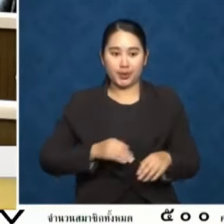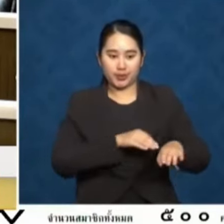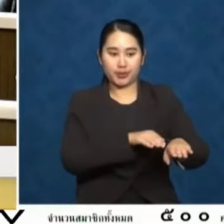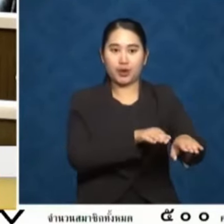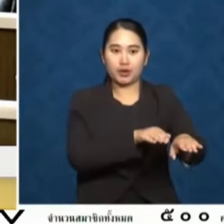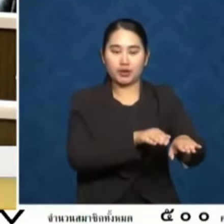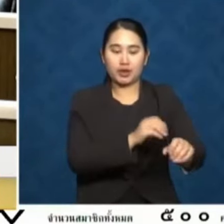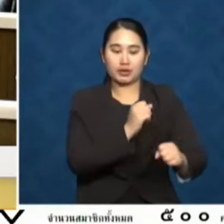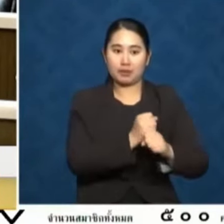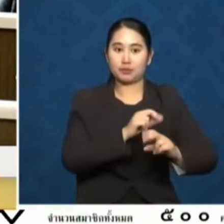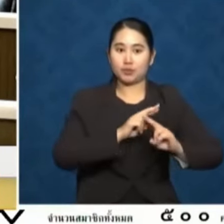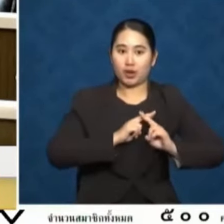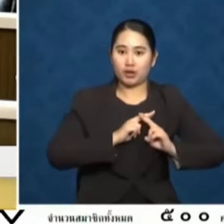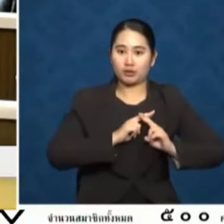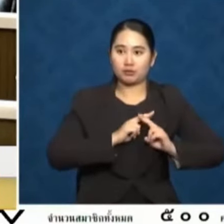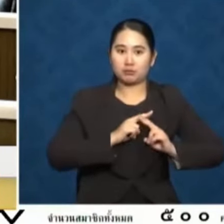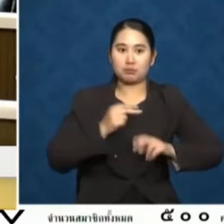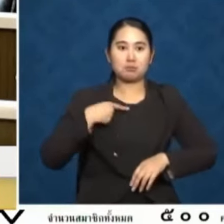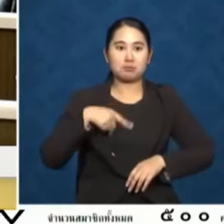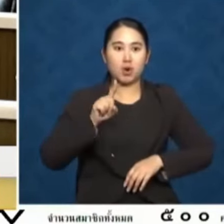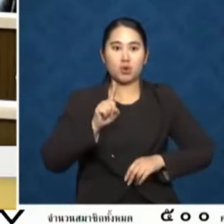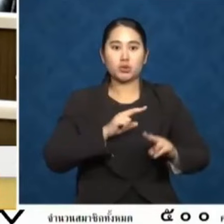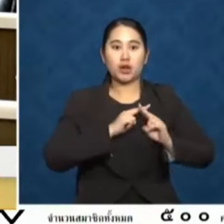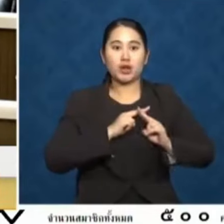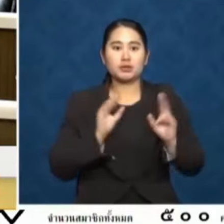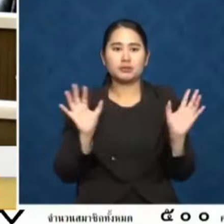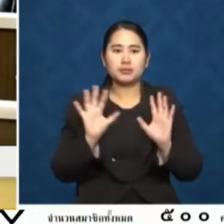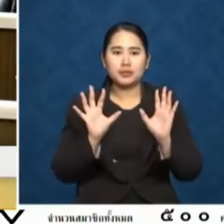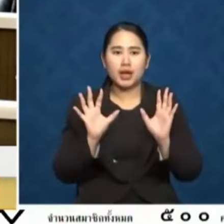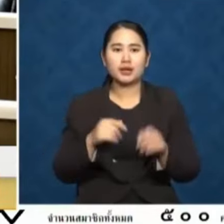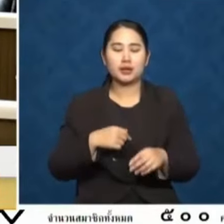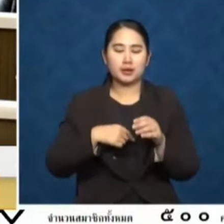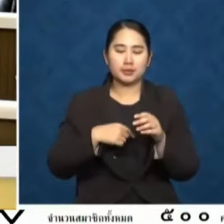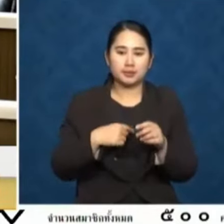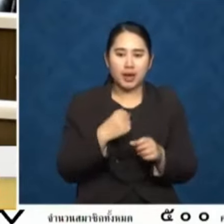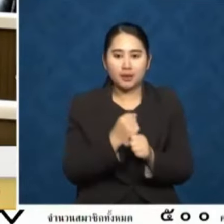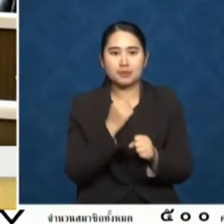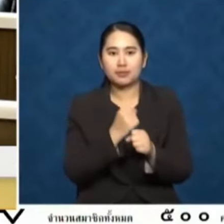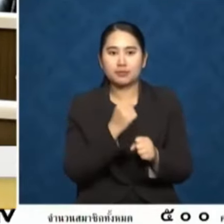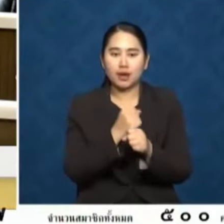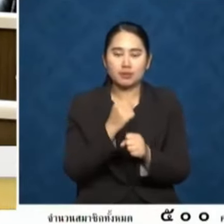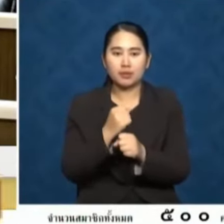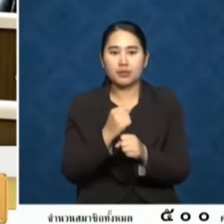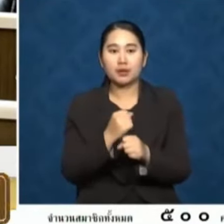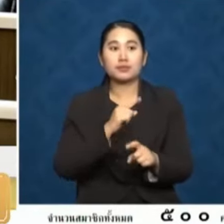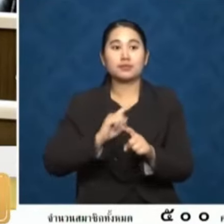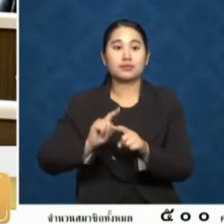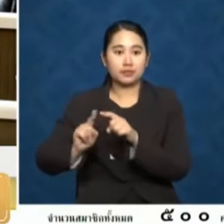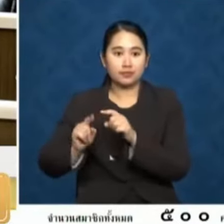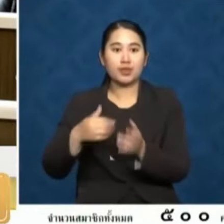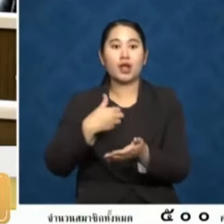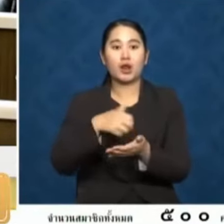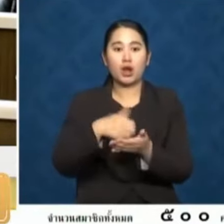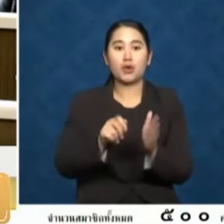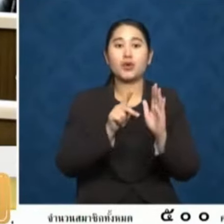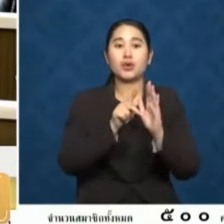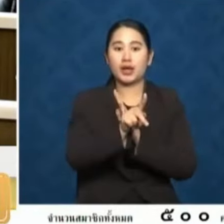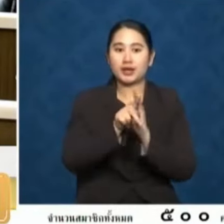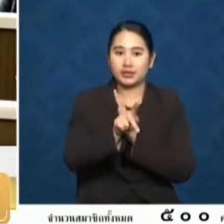ไม่ได้ทำเพื่อตัวท่านเองเลยท่านทำเพื่อไปปฏิบัติภารกิจอย่างที่จังหวัดผมจังหวัดกา